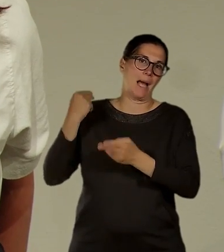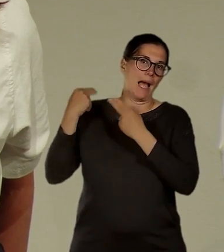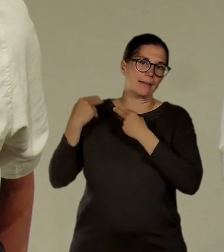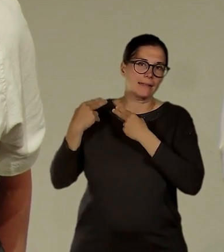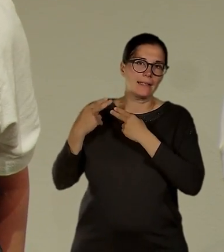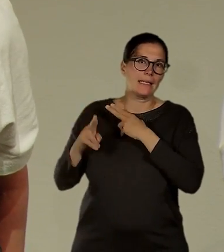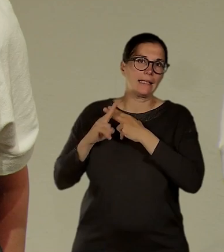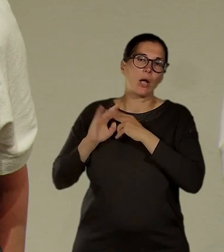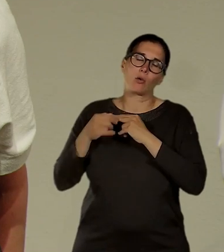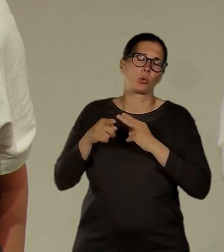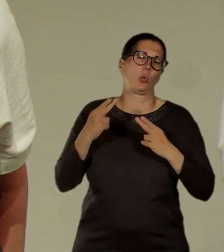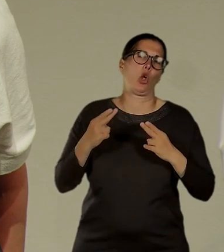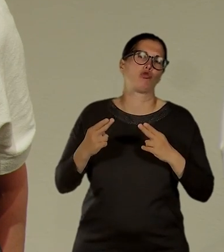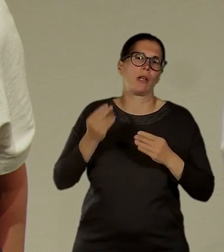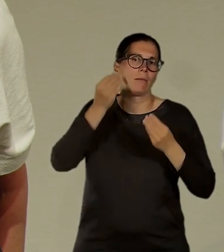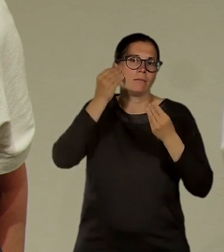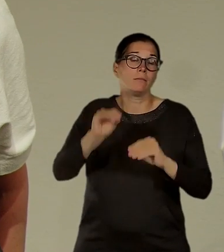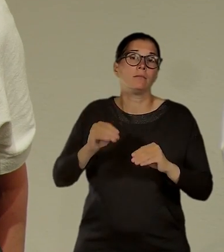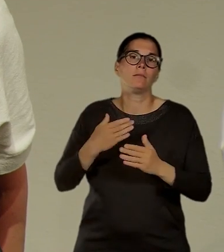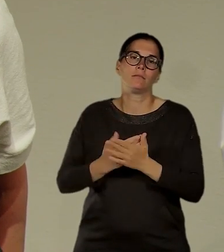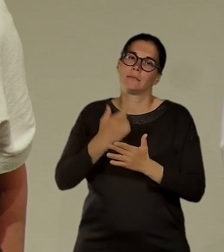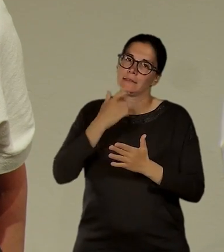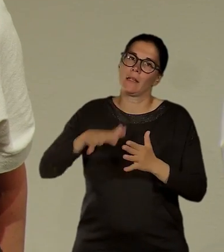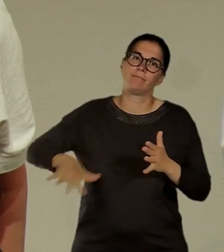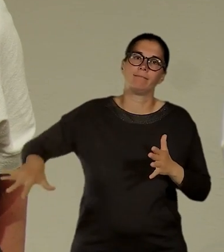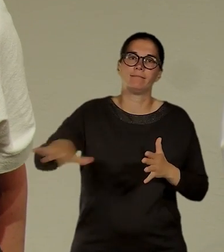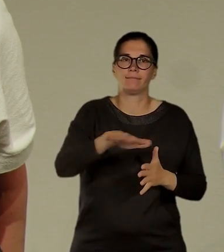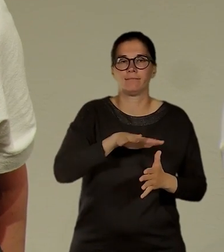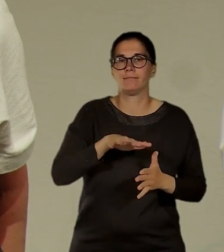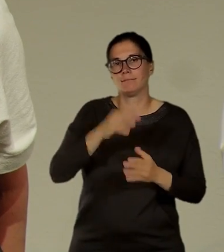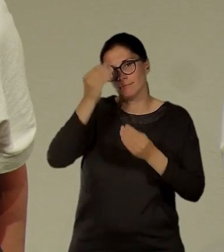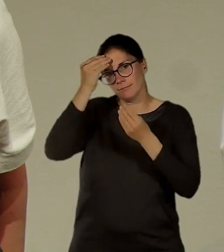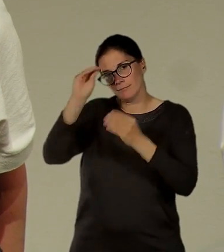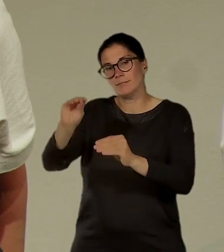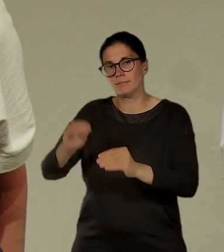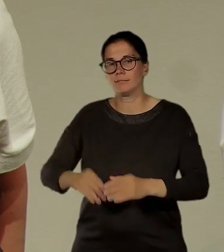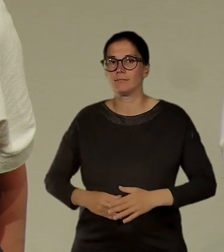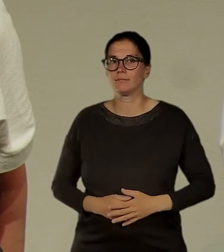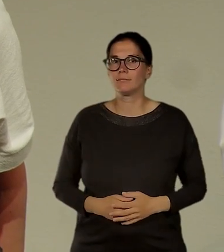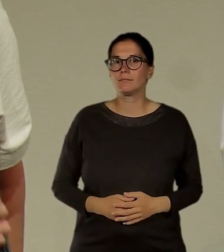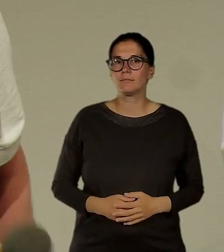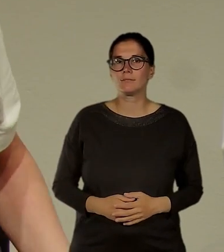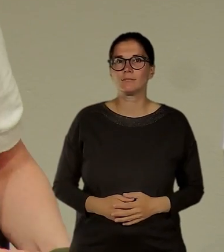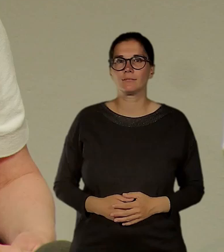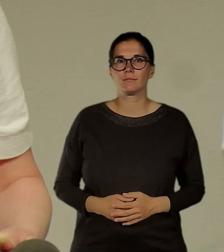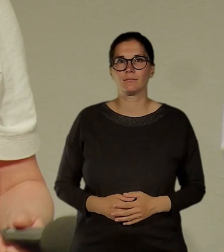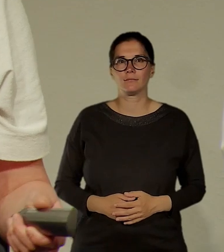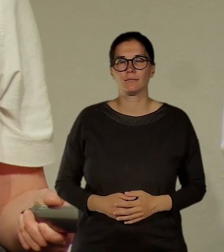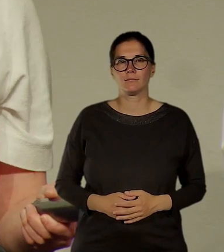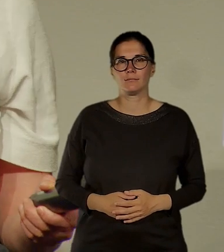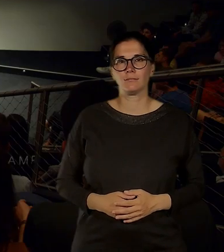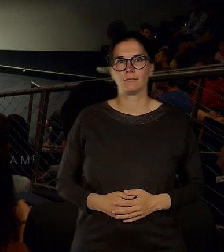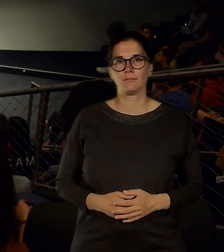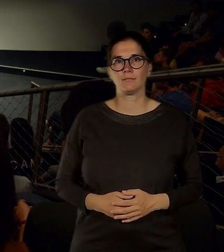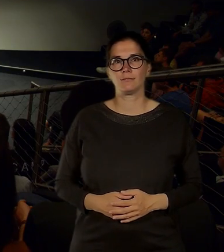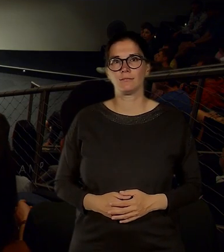ale je to důležité. Takže i ta důstojnost vůči a respekt je zde asi nevyhnutelné zmínit.